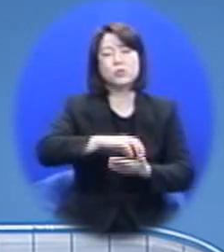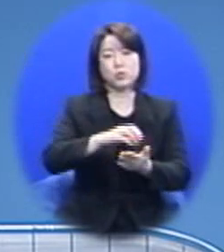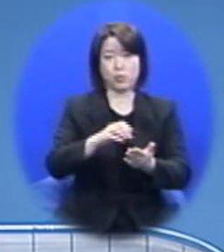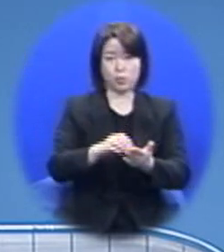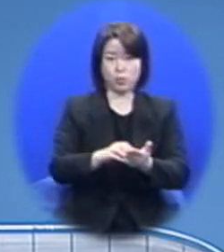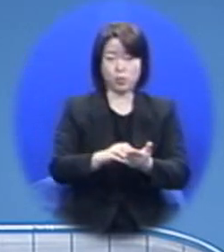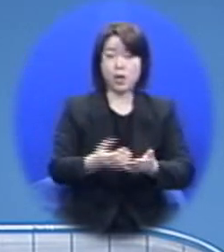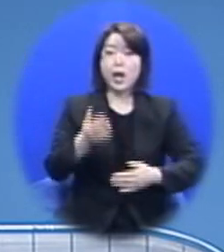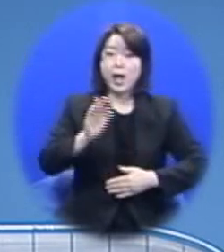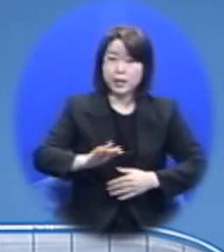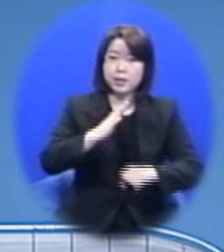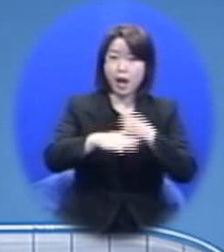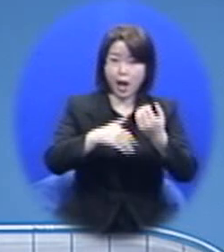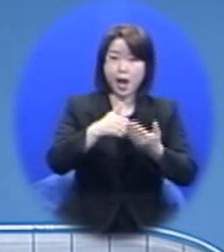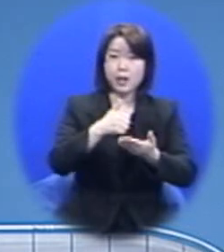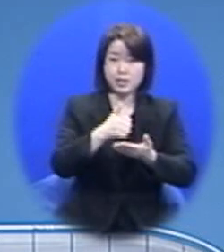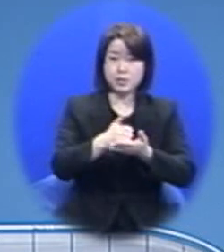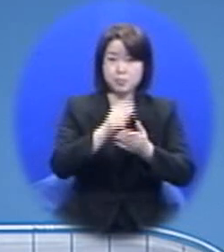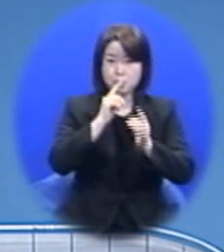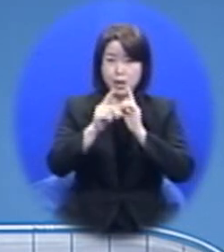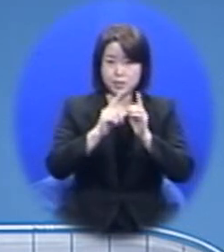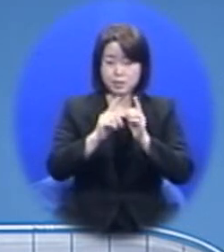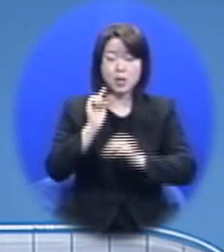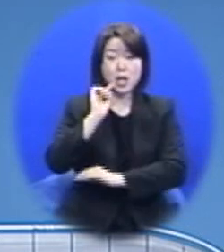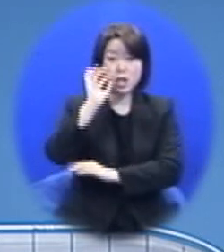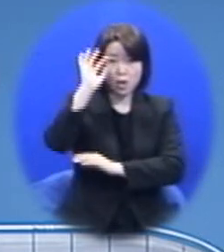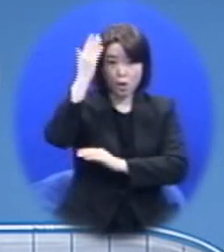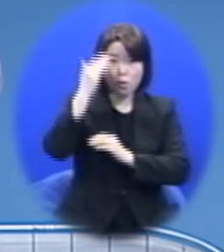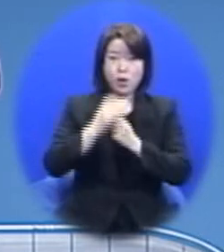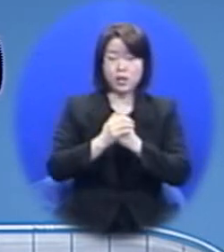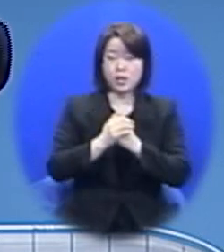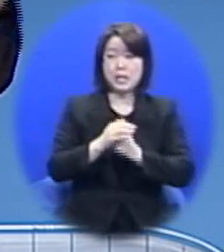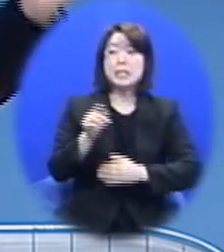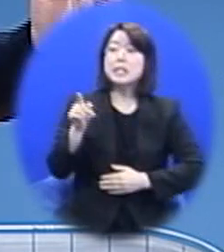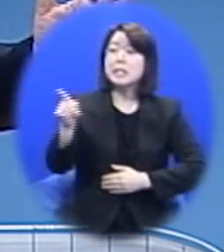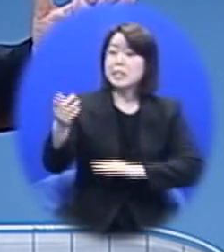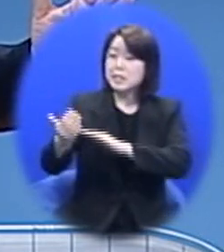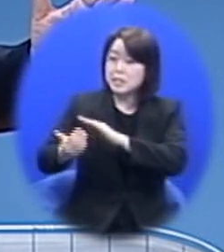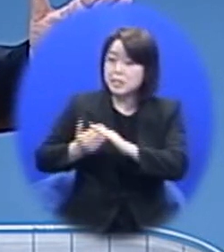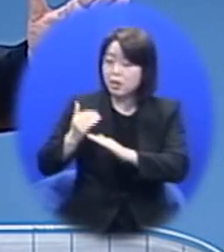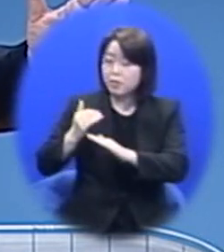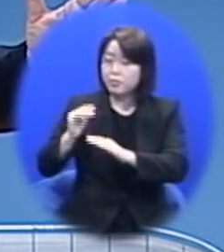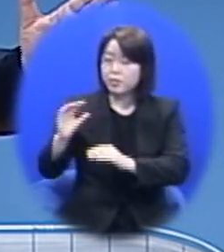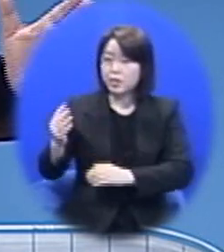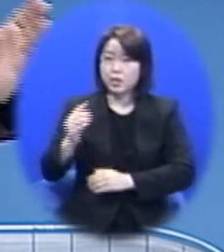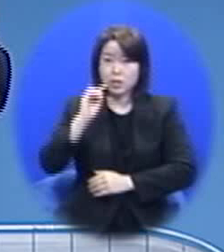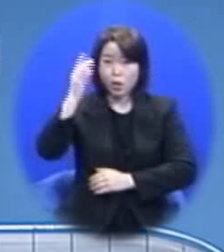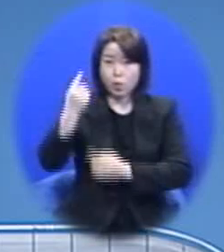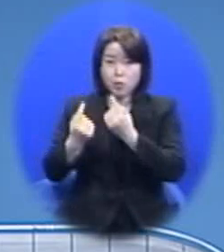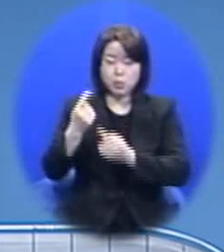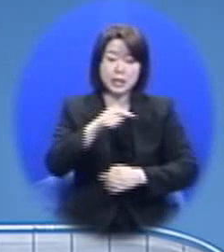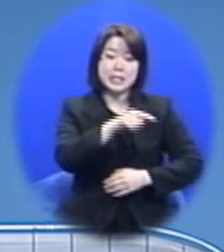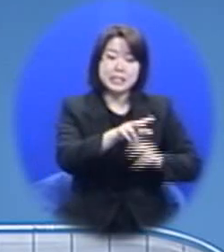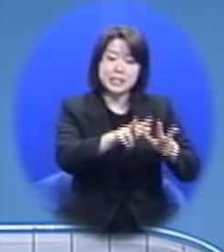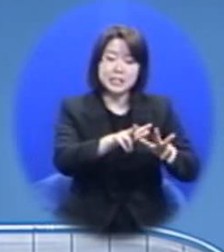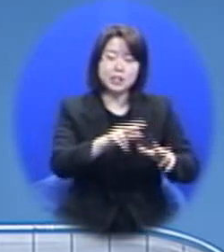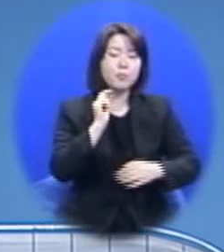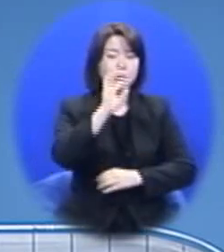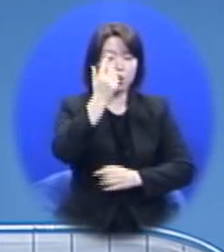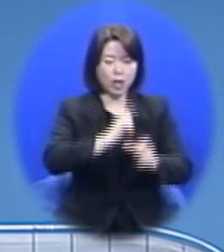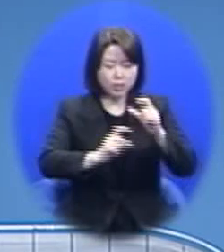그런데 하나님께서는 영광을 그 성전에 가득하게 하리라. 그리고 하늘과